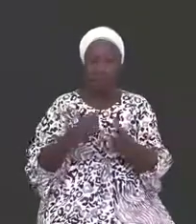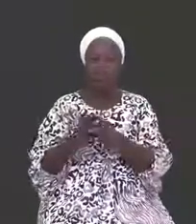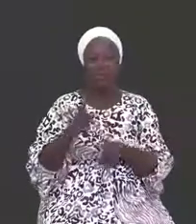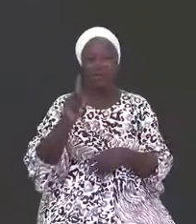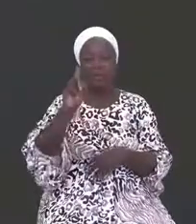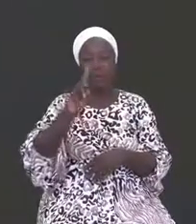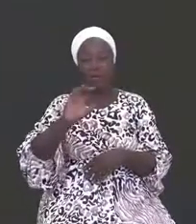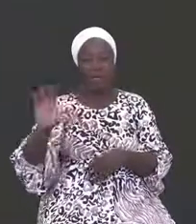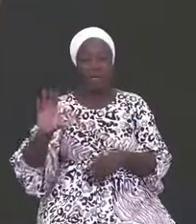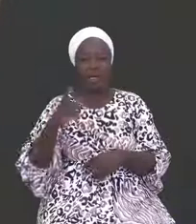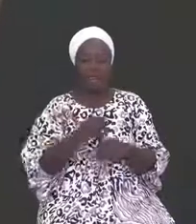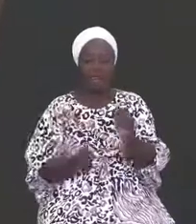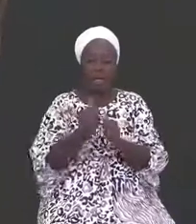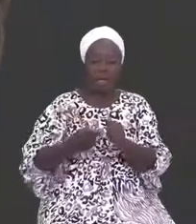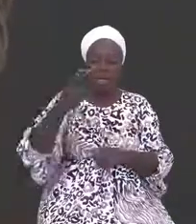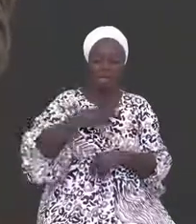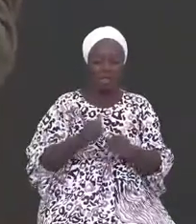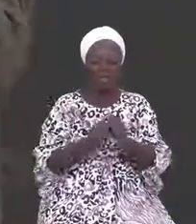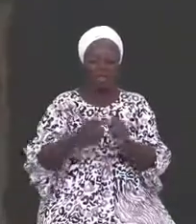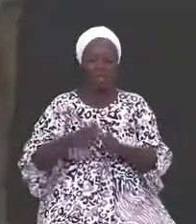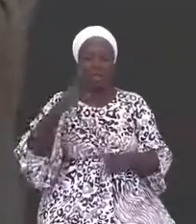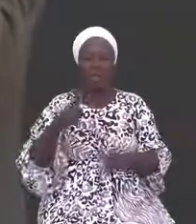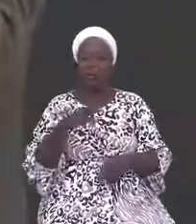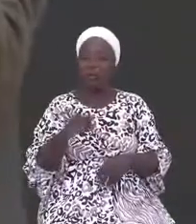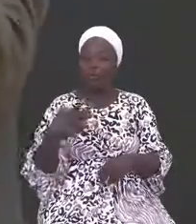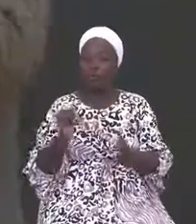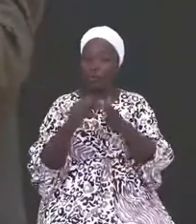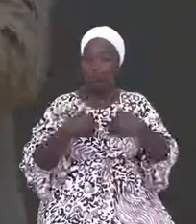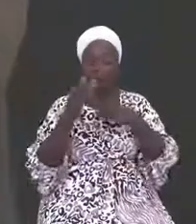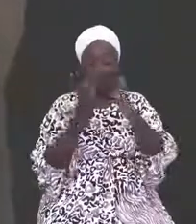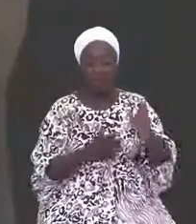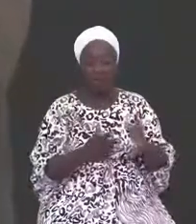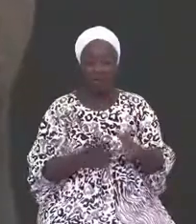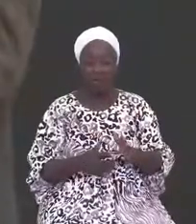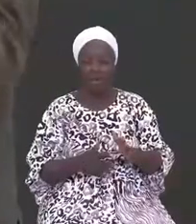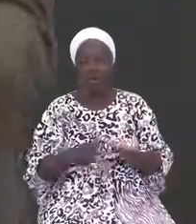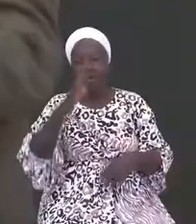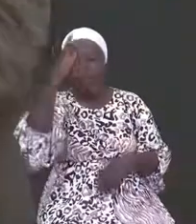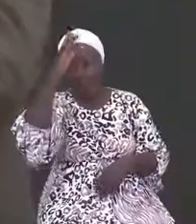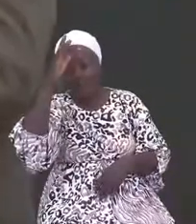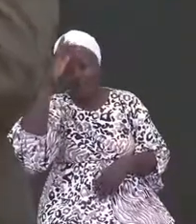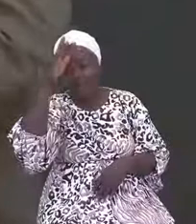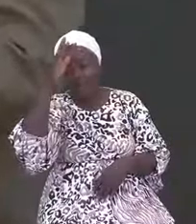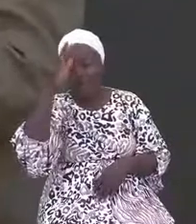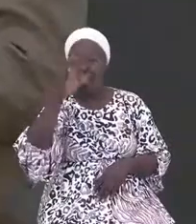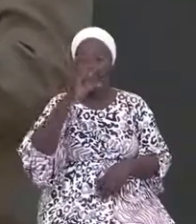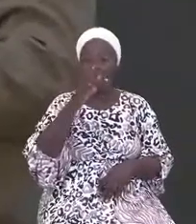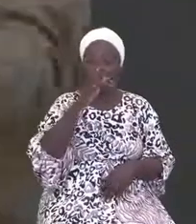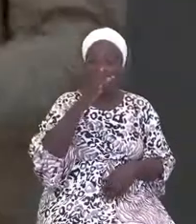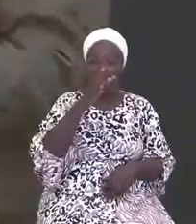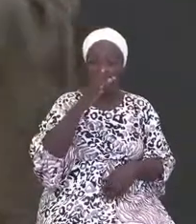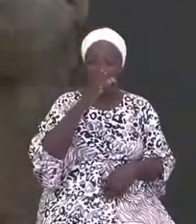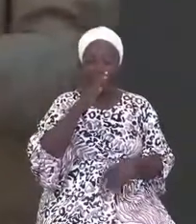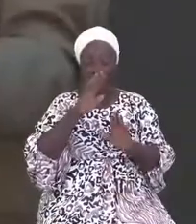grandes. Ce n'est pas des choses pécheresses. Le père, la mère, les enfants, la maison,